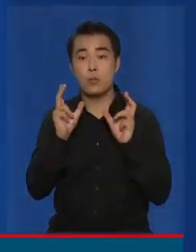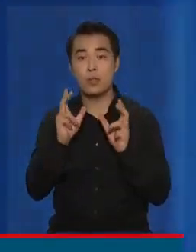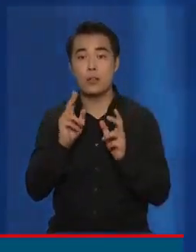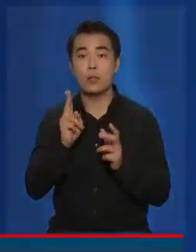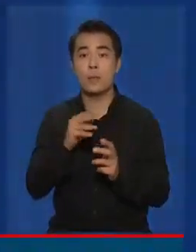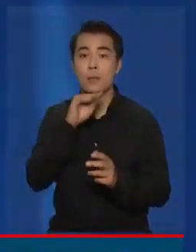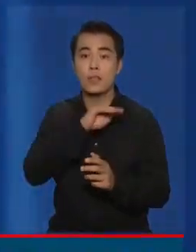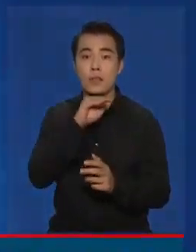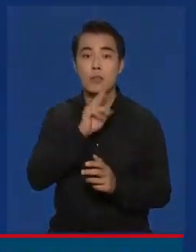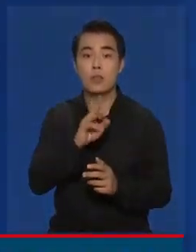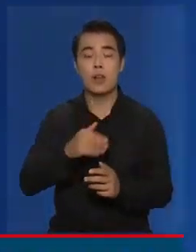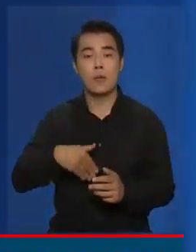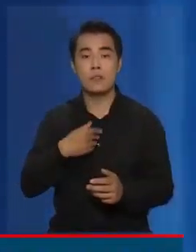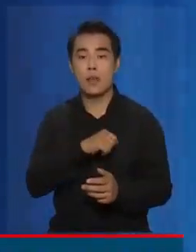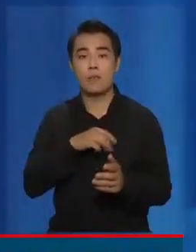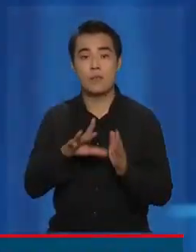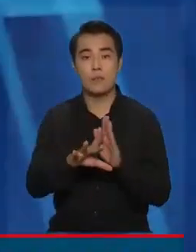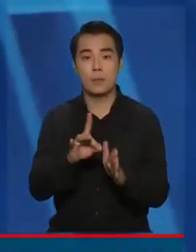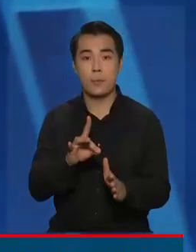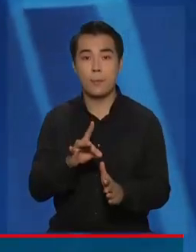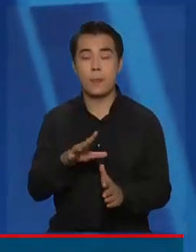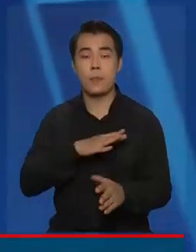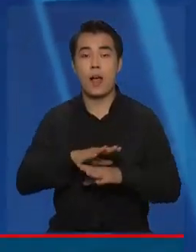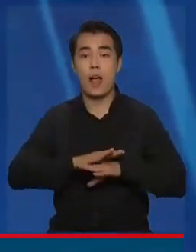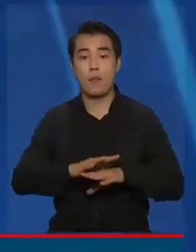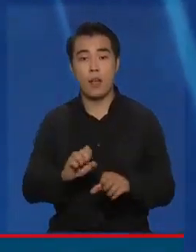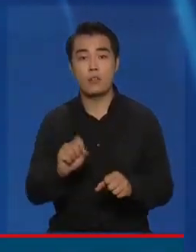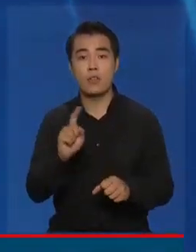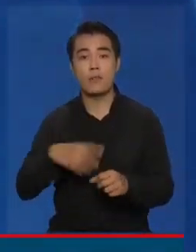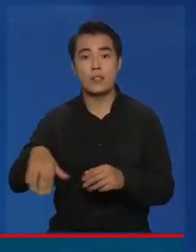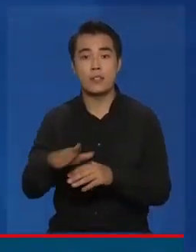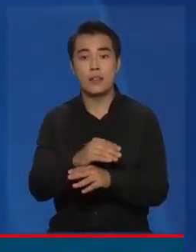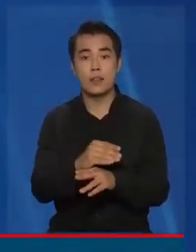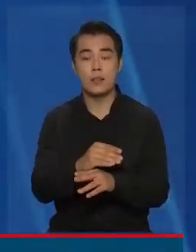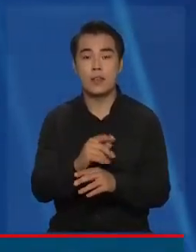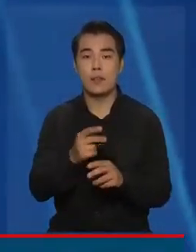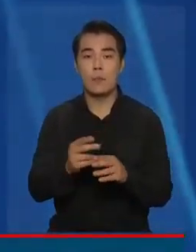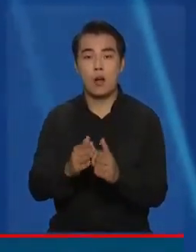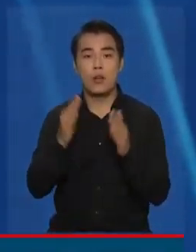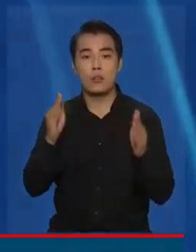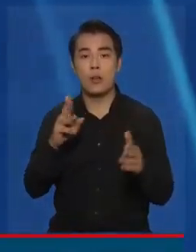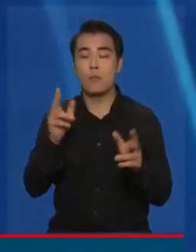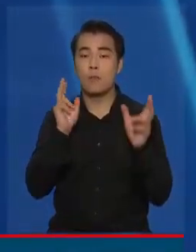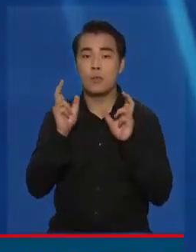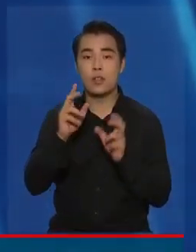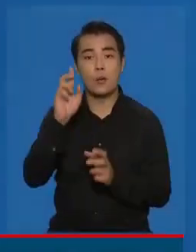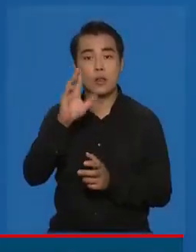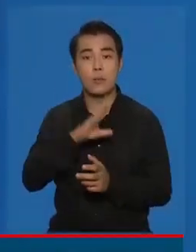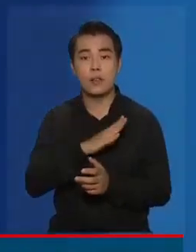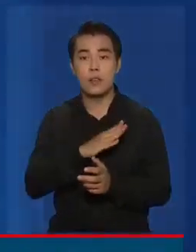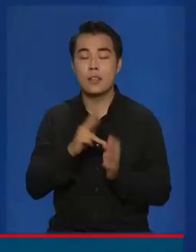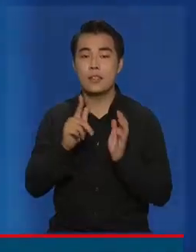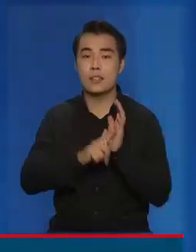тех специальностях, которые они выбрали. Были охвачены все практически крупные вузы страны, более 70